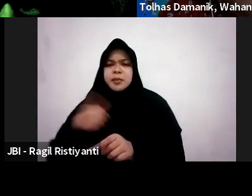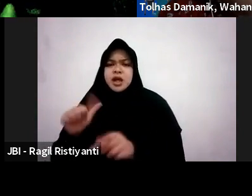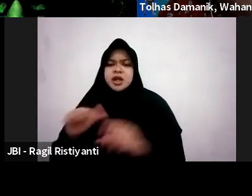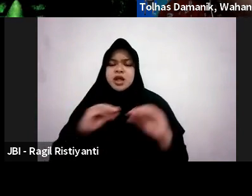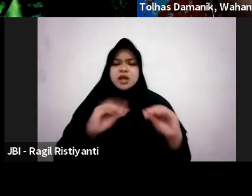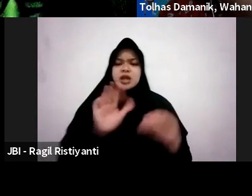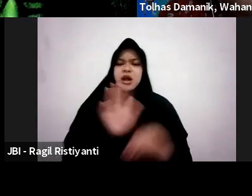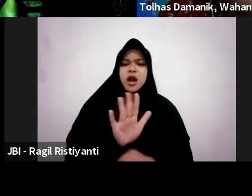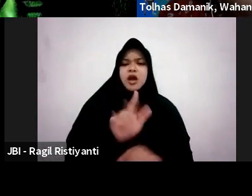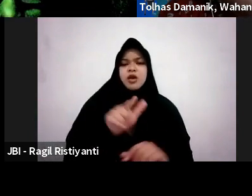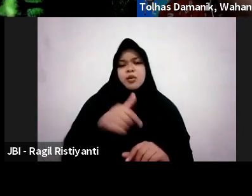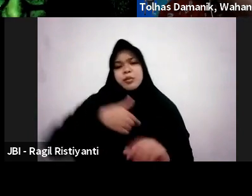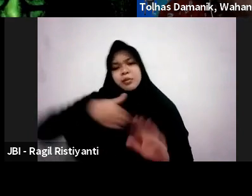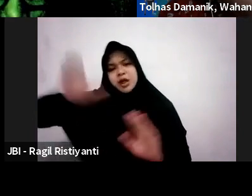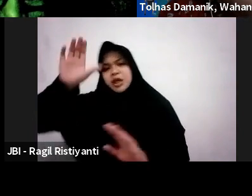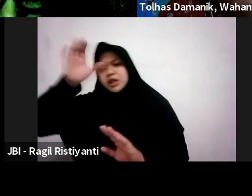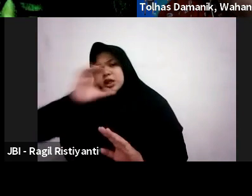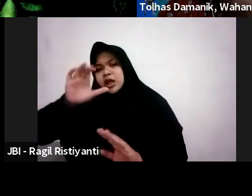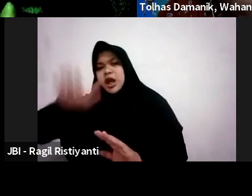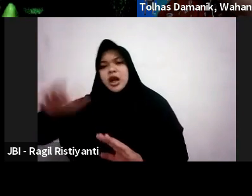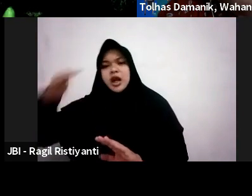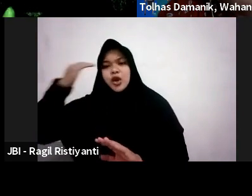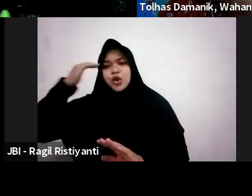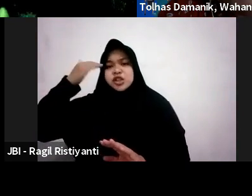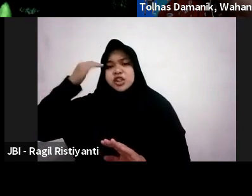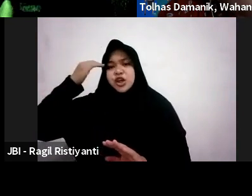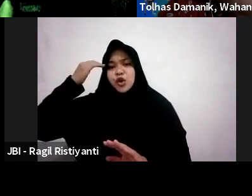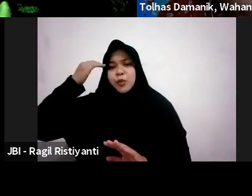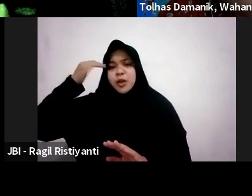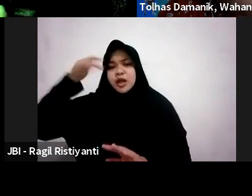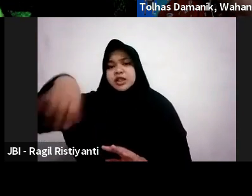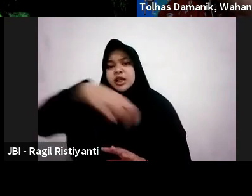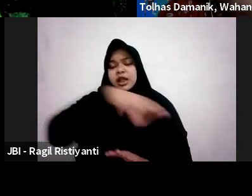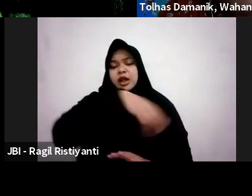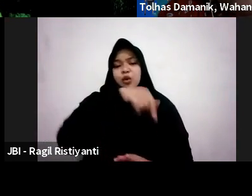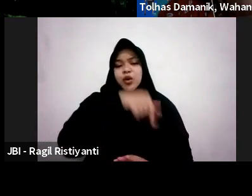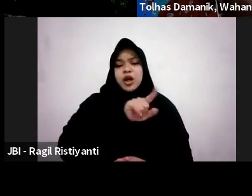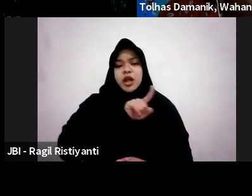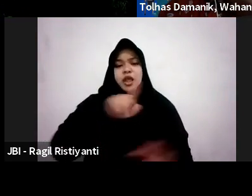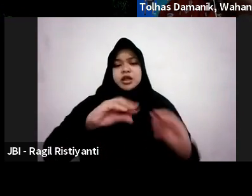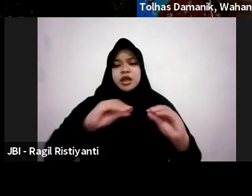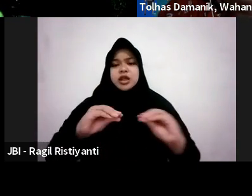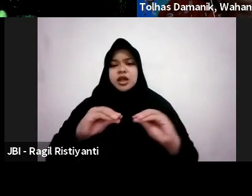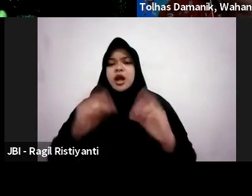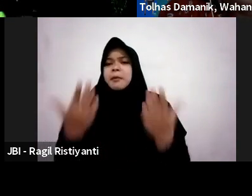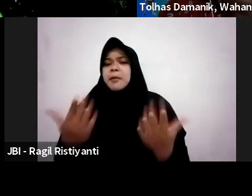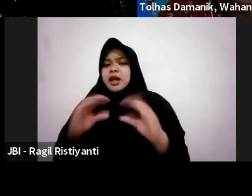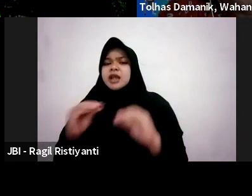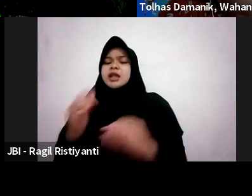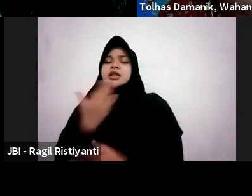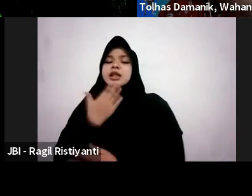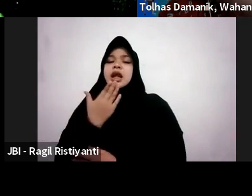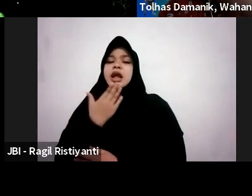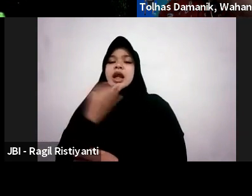enggak Mereka pergi cari anak yang down syndrome di di sekitar wilayah mereka dan mereka ajar apa yang mereka ajarkan sederhana